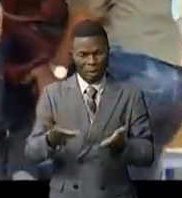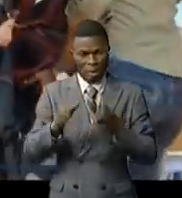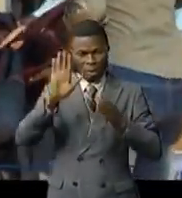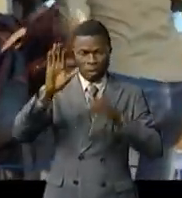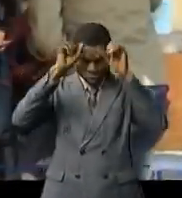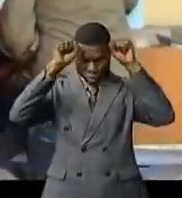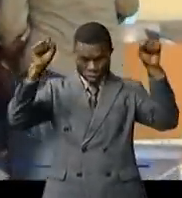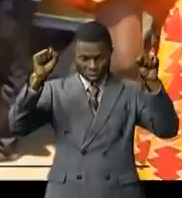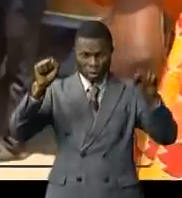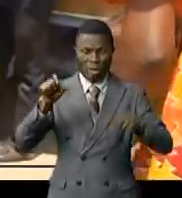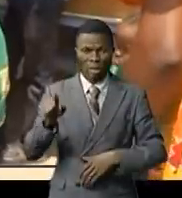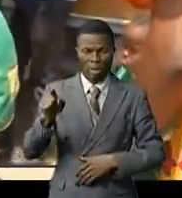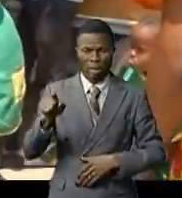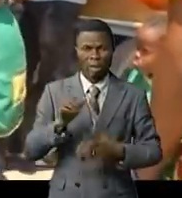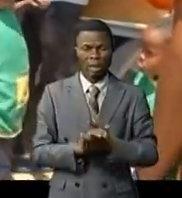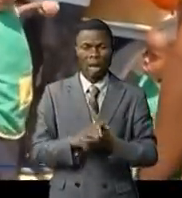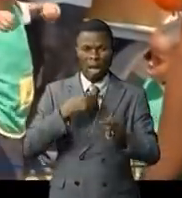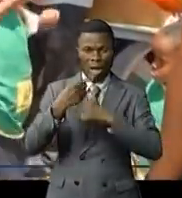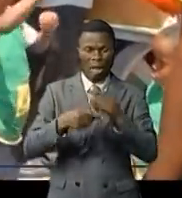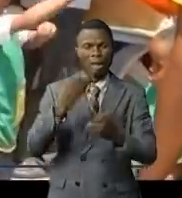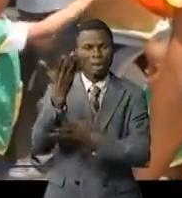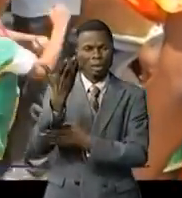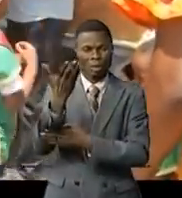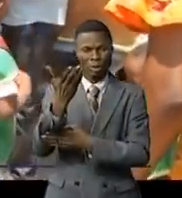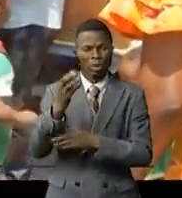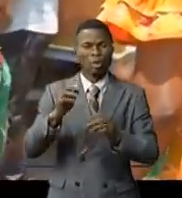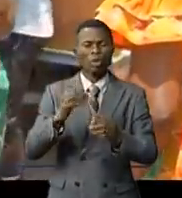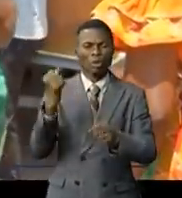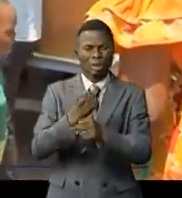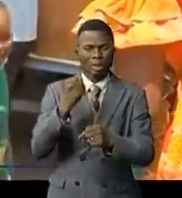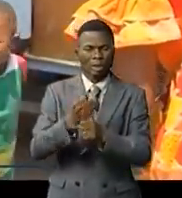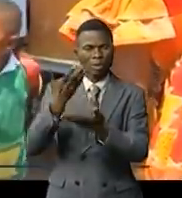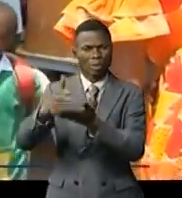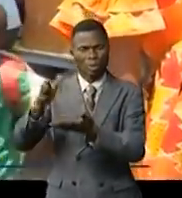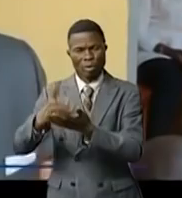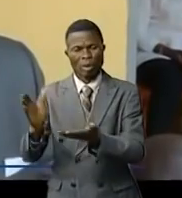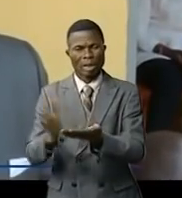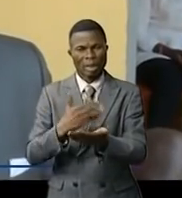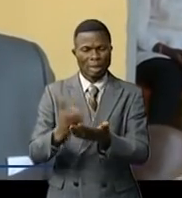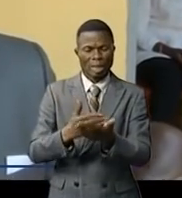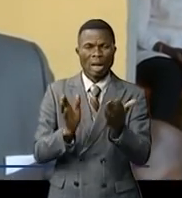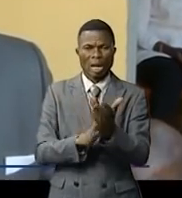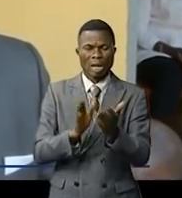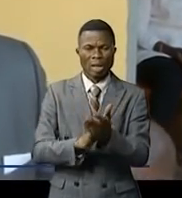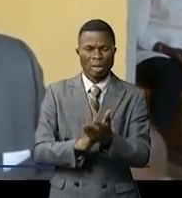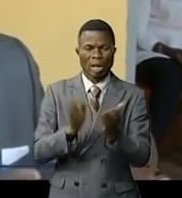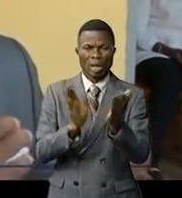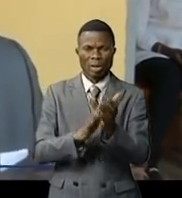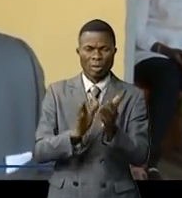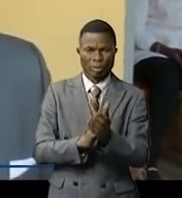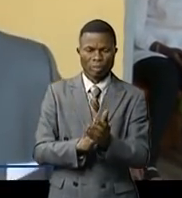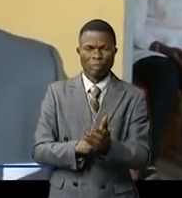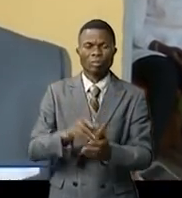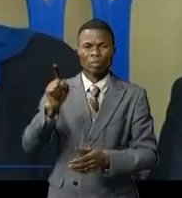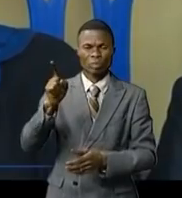président, Maître Dieudonné Chibwabambouyi, a lancé un appel de troupes à l'opération de distribution des fournitures scolaires au complexe scolaire